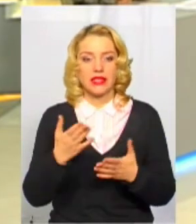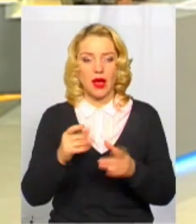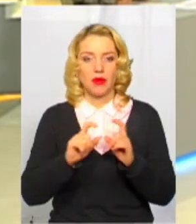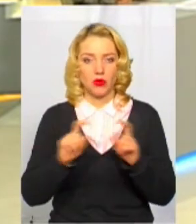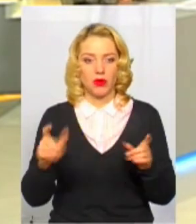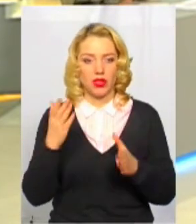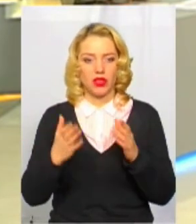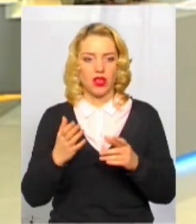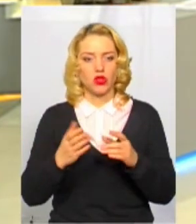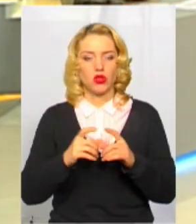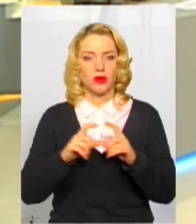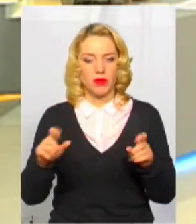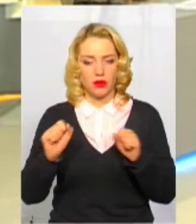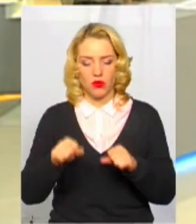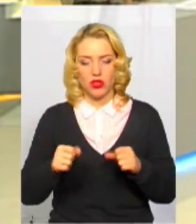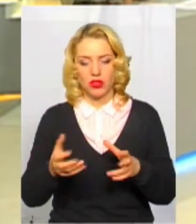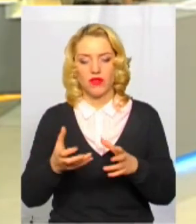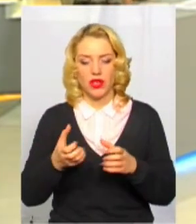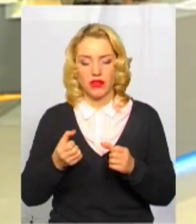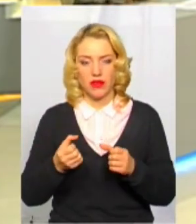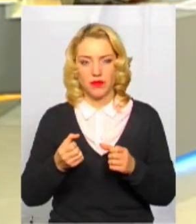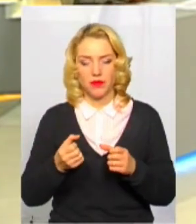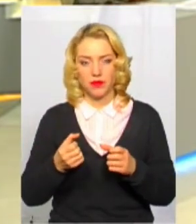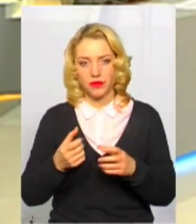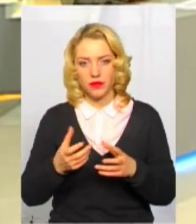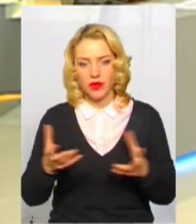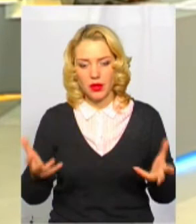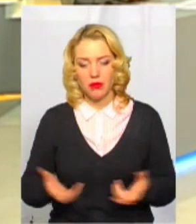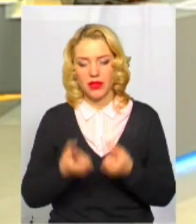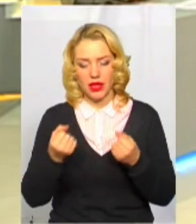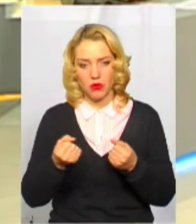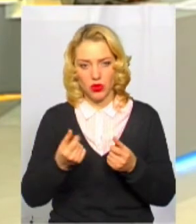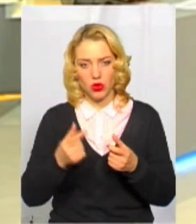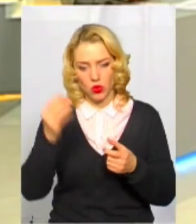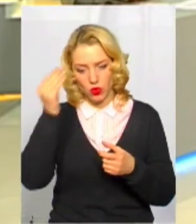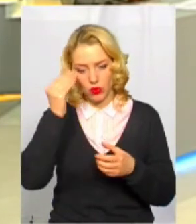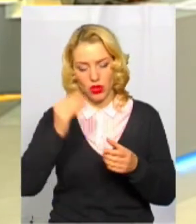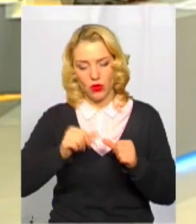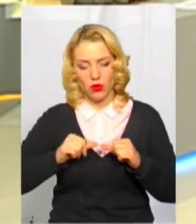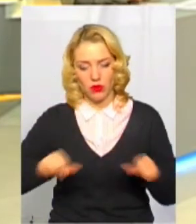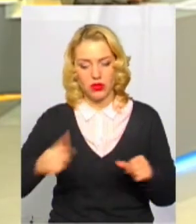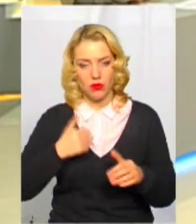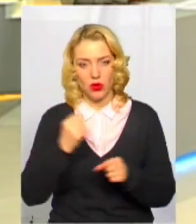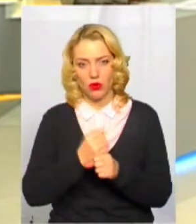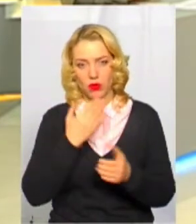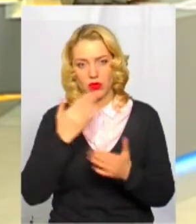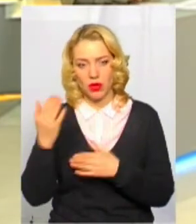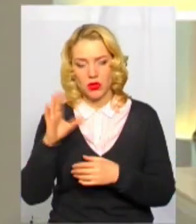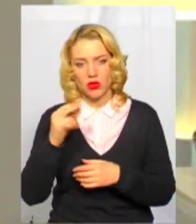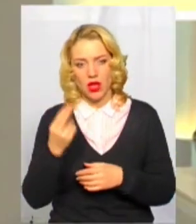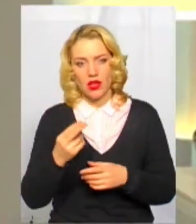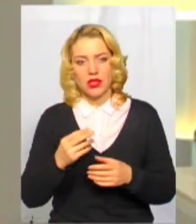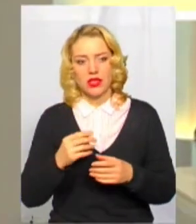може вирішити питання, якби теж підтримує думку комісії, ми робимо запит в Міністерство соціальної політики. Тобто, по